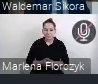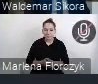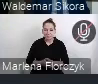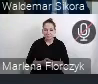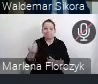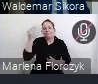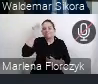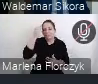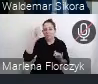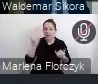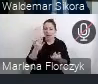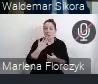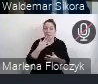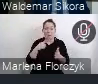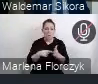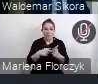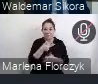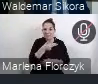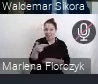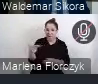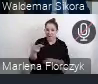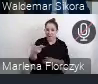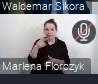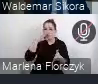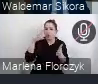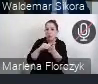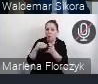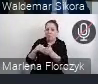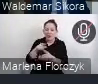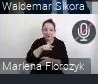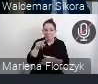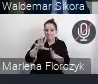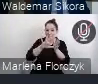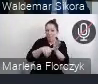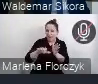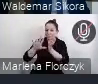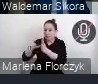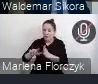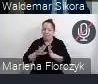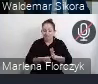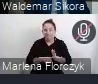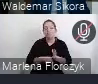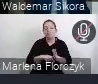wiadomo, że jak się mówi o doświadczeniach miast, to są tematy